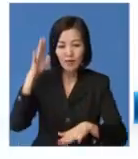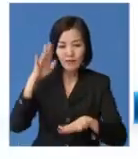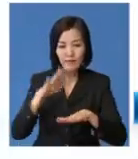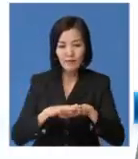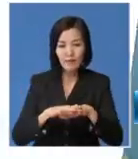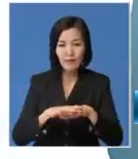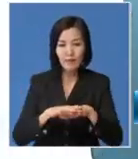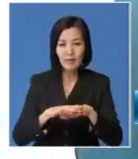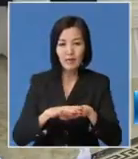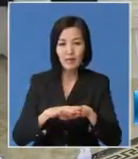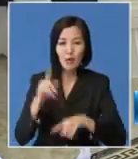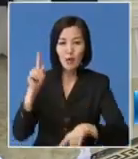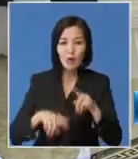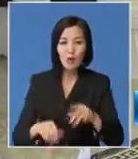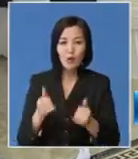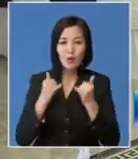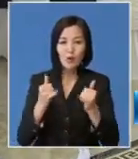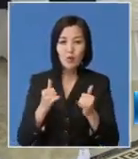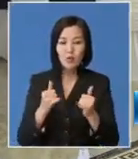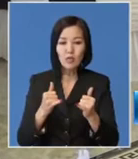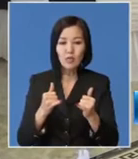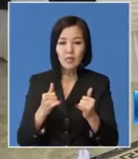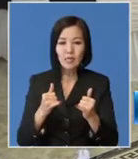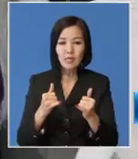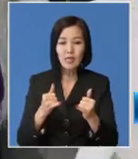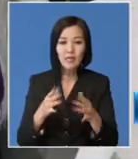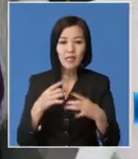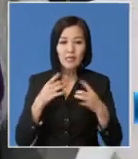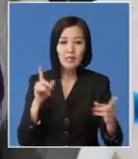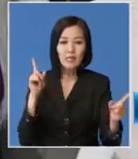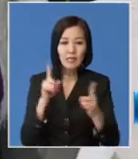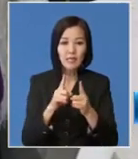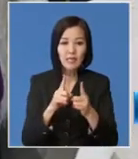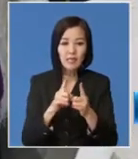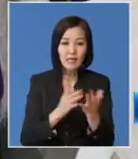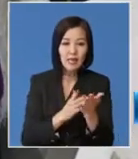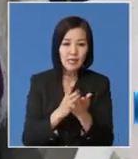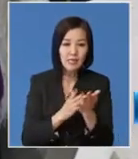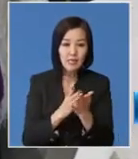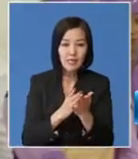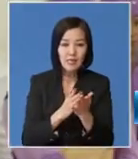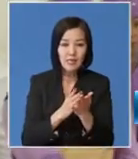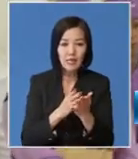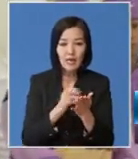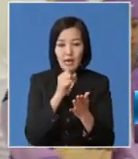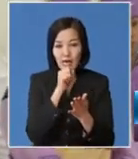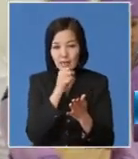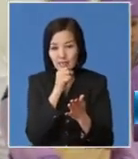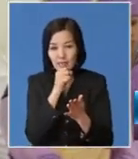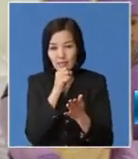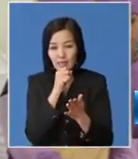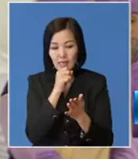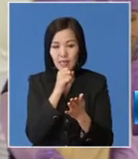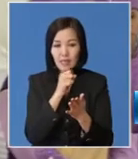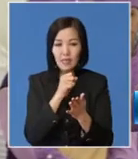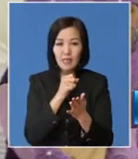Жақанбаев отан қорғаушылар күніне орай салтанатты қабылдау өткізді. Басқосуда тыл ардагерлері, ел ақсақалдары, ауған соғысына қатысқандар